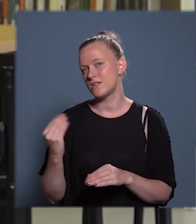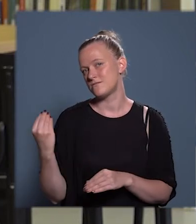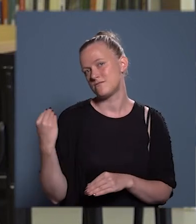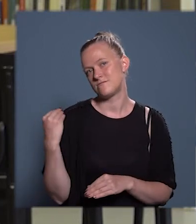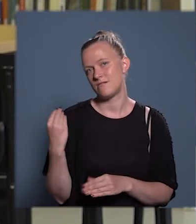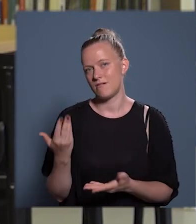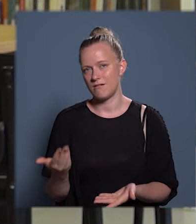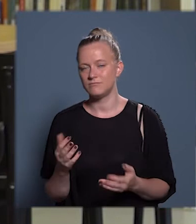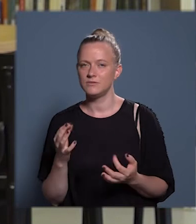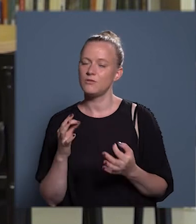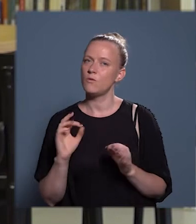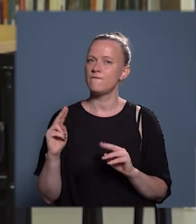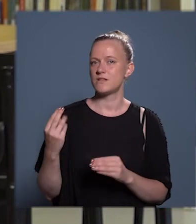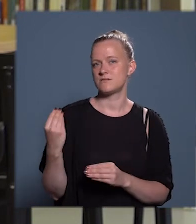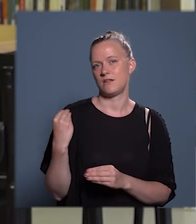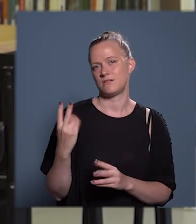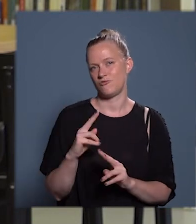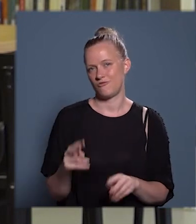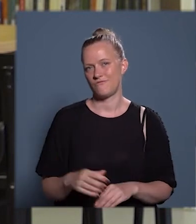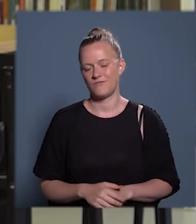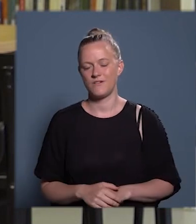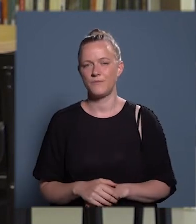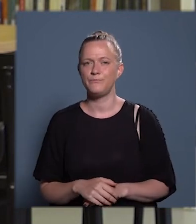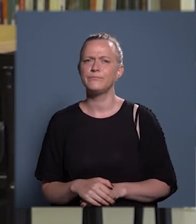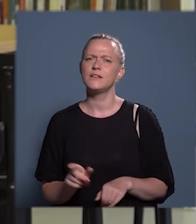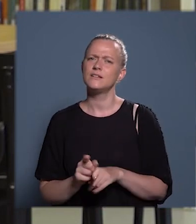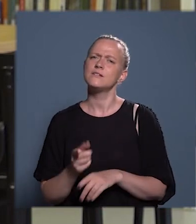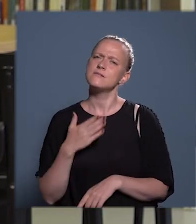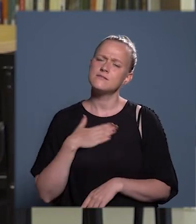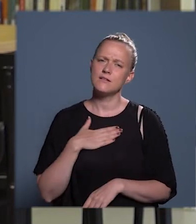visszhang szokott lenni. És én is úgy szeretném